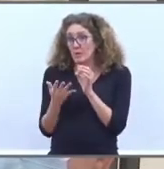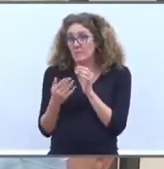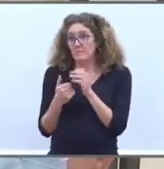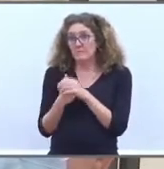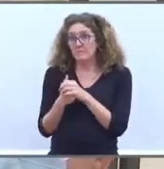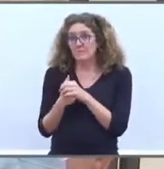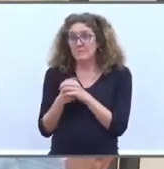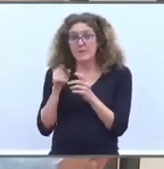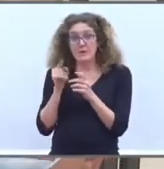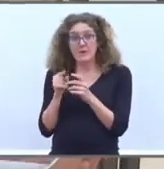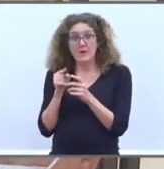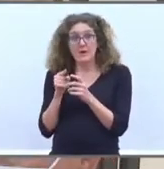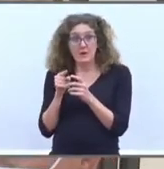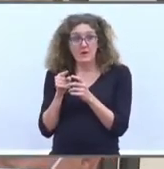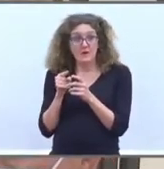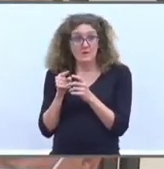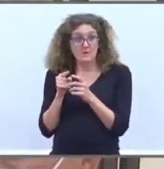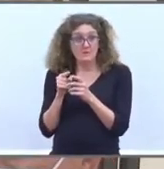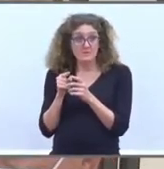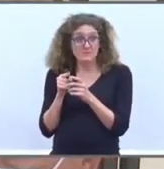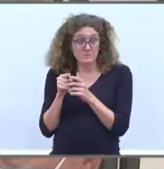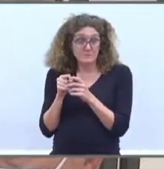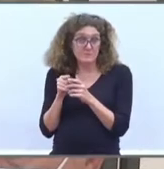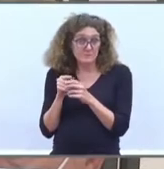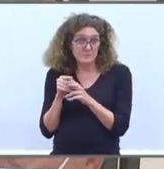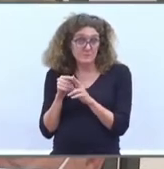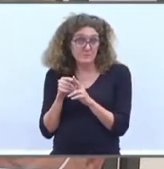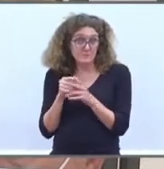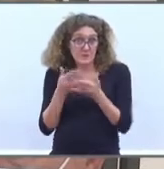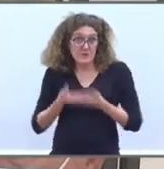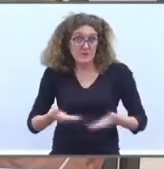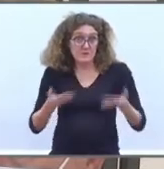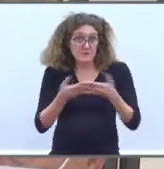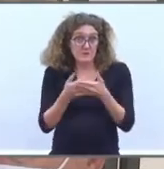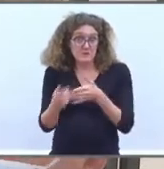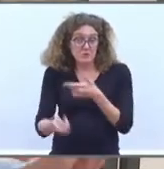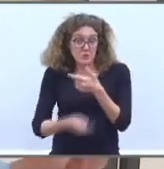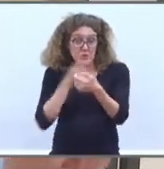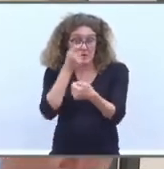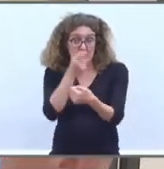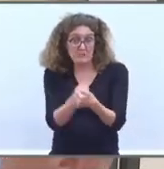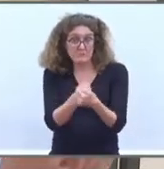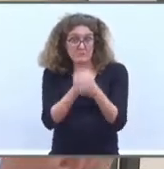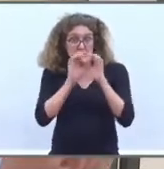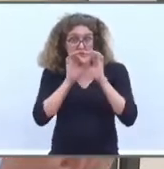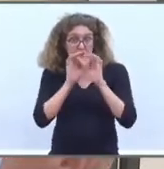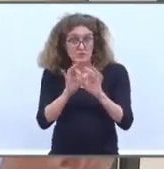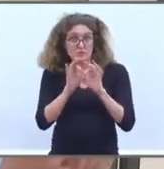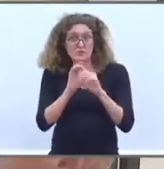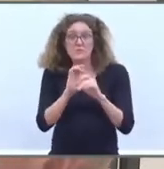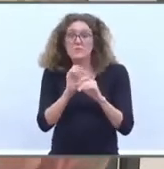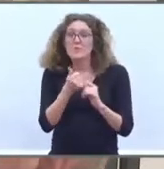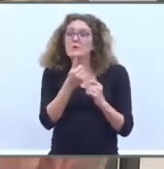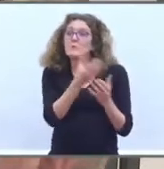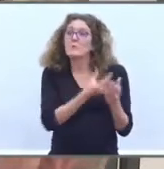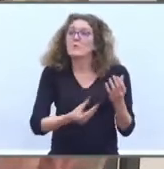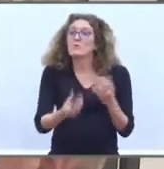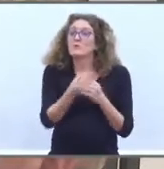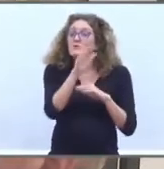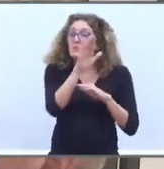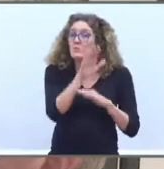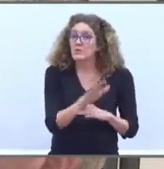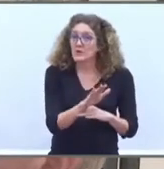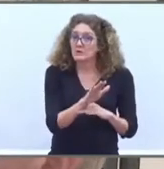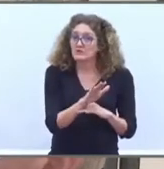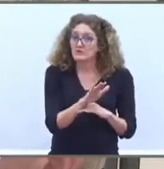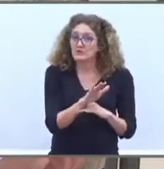à répondre aux objectifs auxquels il doit répondre, à savoir, d'une part, protéger les populations, les